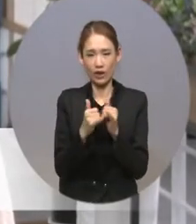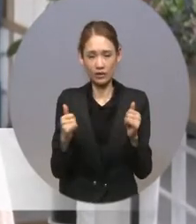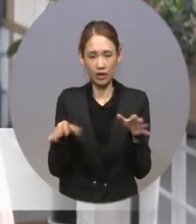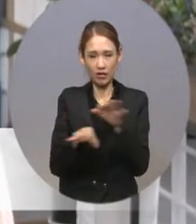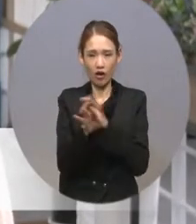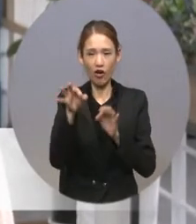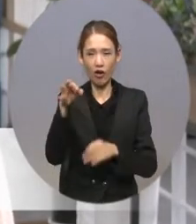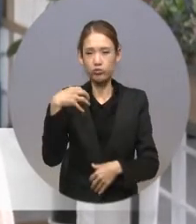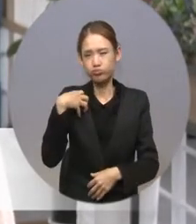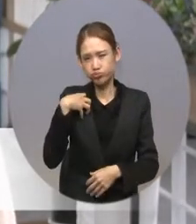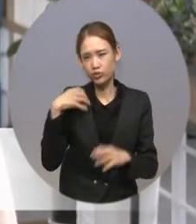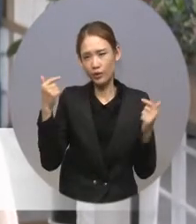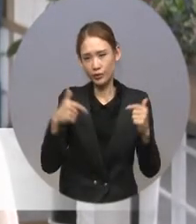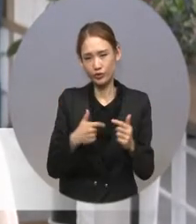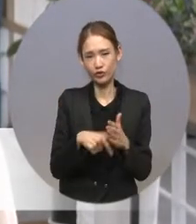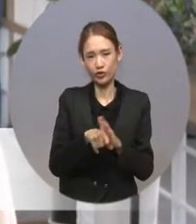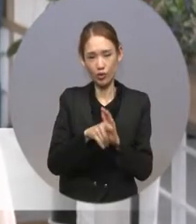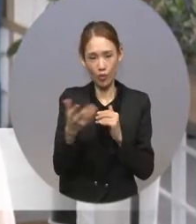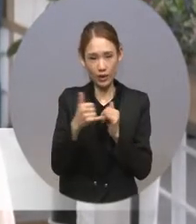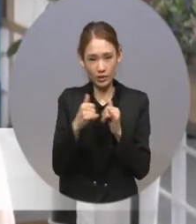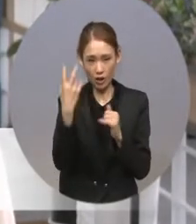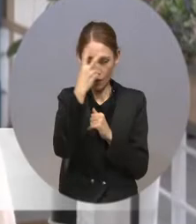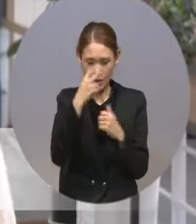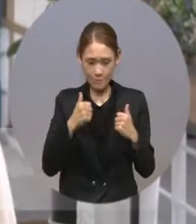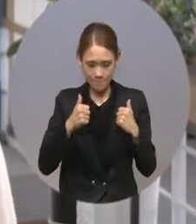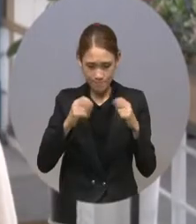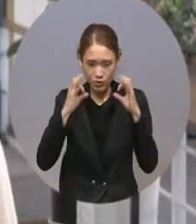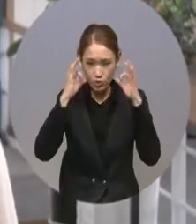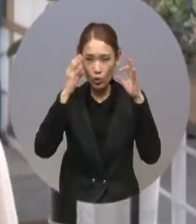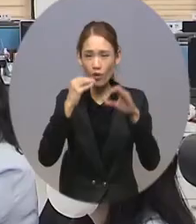부담을 덜어주고 환자 관리에 힘써가겠습니다.